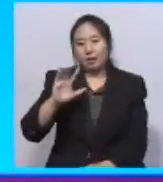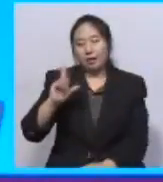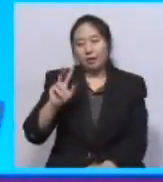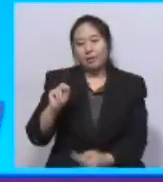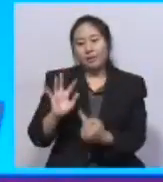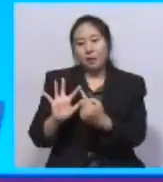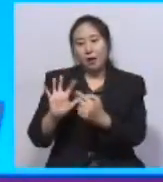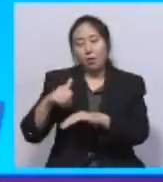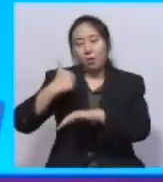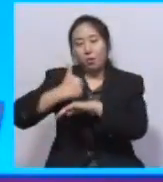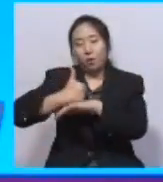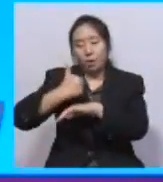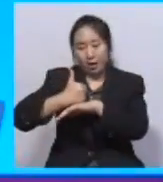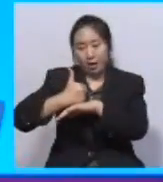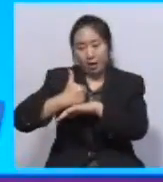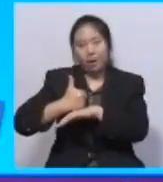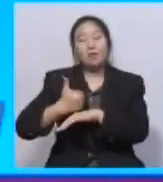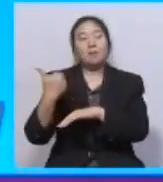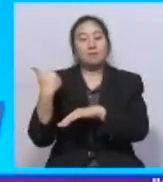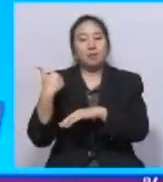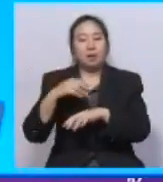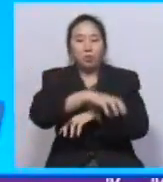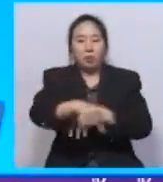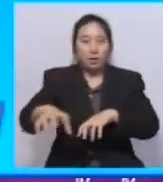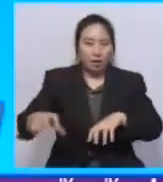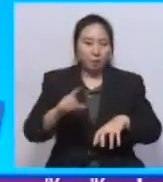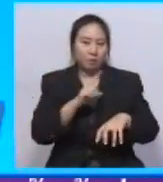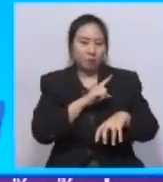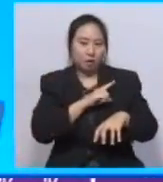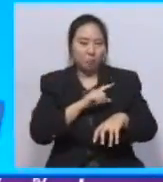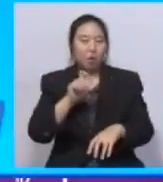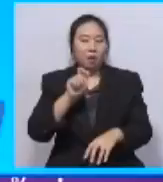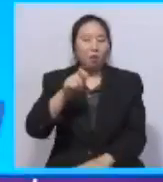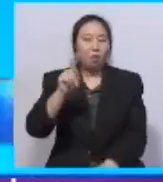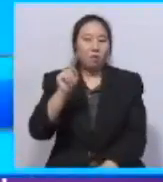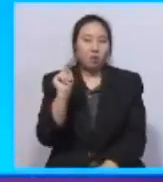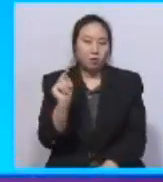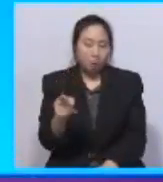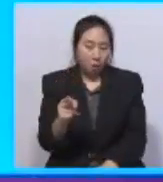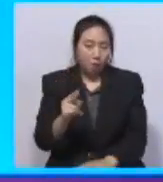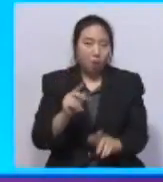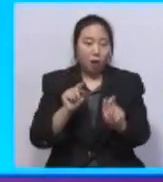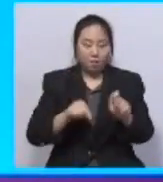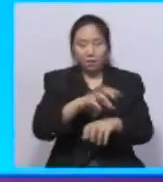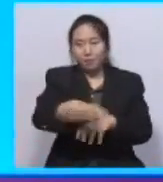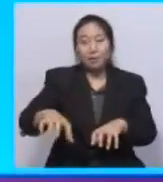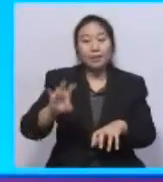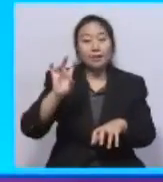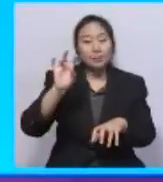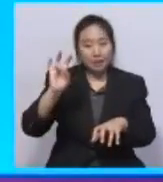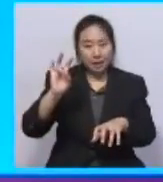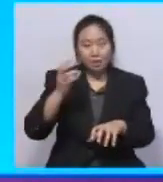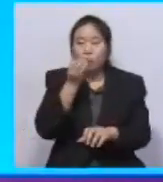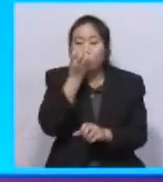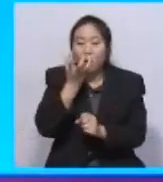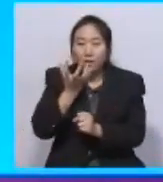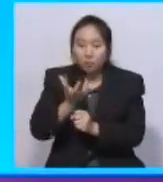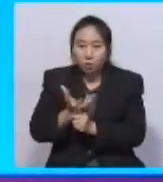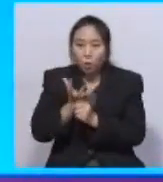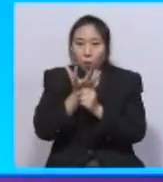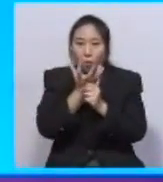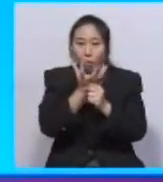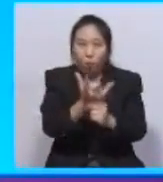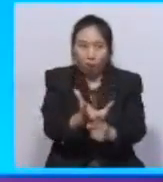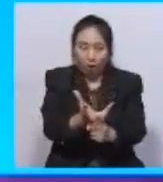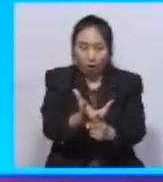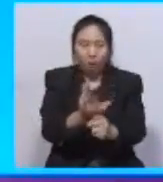แสงนะครับผู้ว่าราชการจังหวัดนะครับได้นำหน่วยงานในสังกัดองค์การปกครองส่วนท้องถิ่นทั้ง7อำเภอวางพานพุ่มดอกไม้สดถว